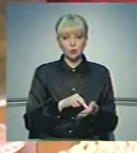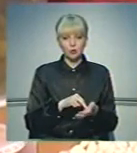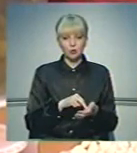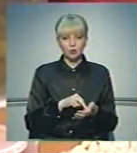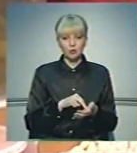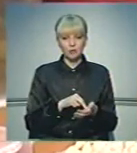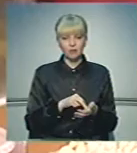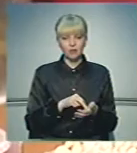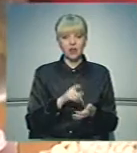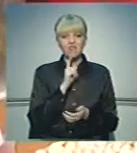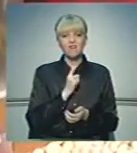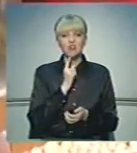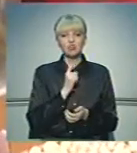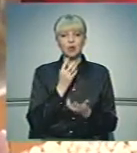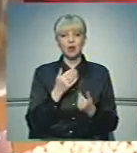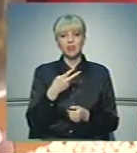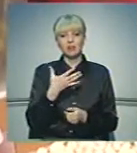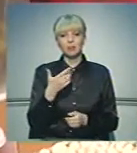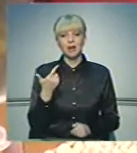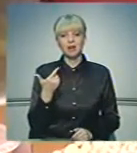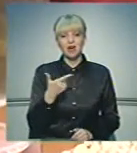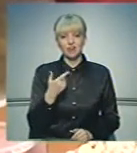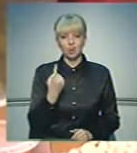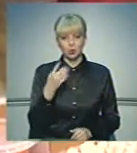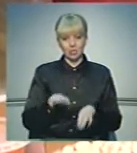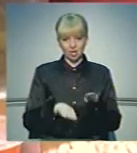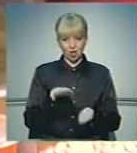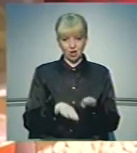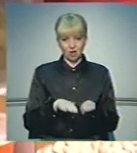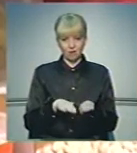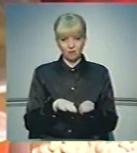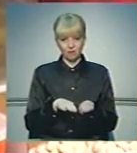наприклад, фасоля? 25 гривень кілограм.